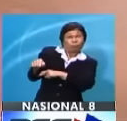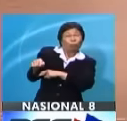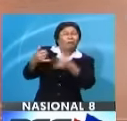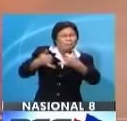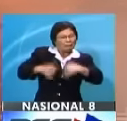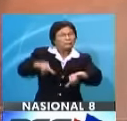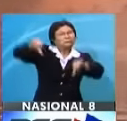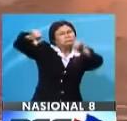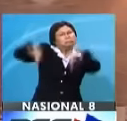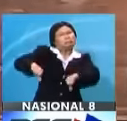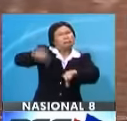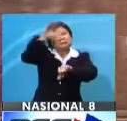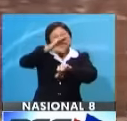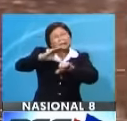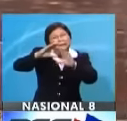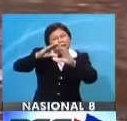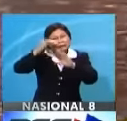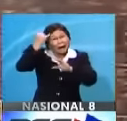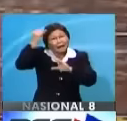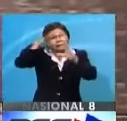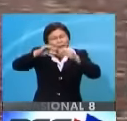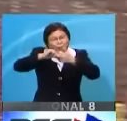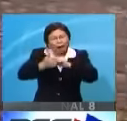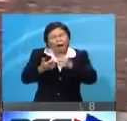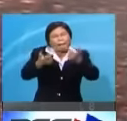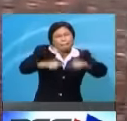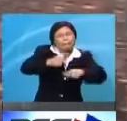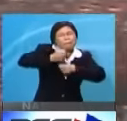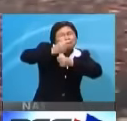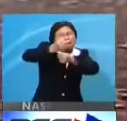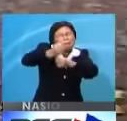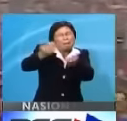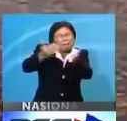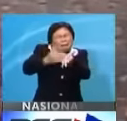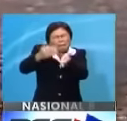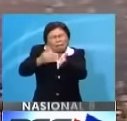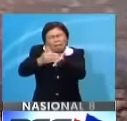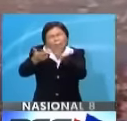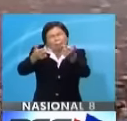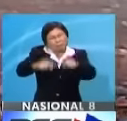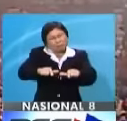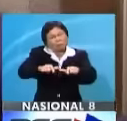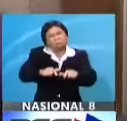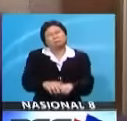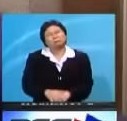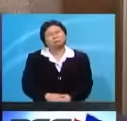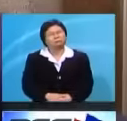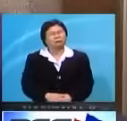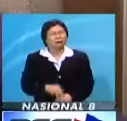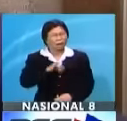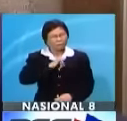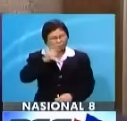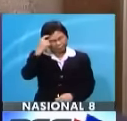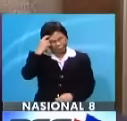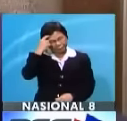masih gagal untuk mencari jalan penyelesaian mengenai insiden rusuhan yang kerap kali berulang. I think